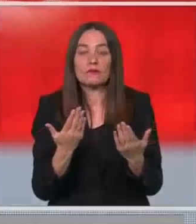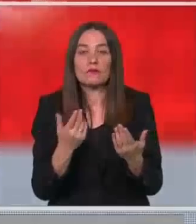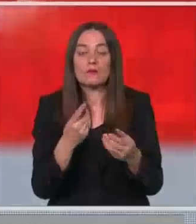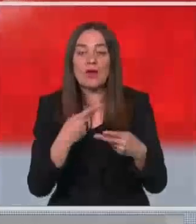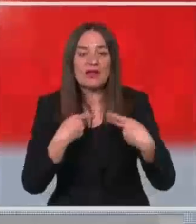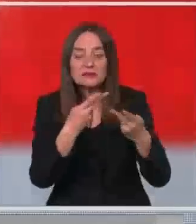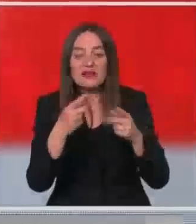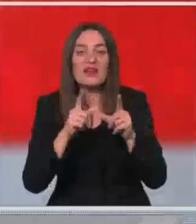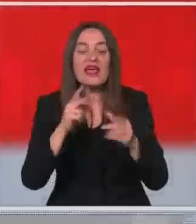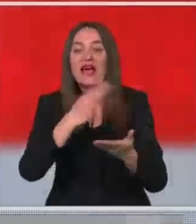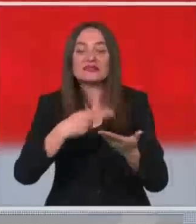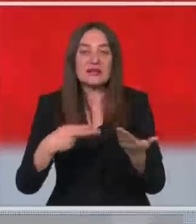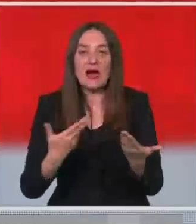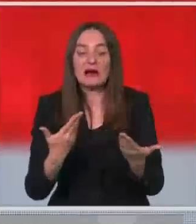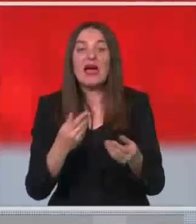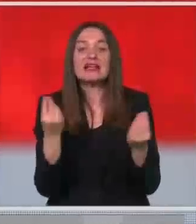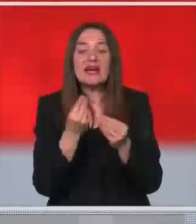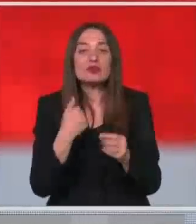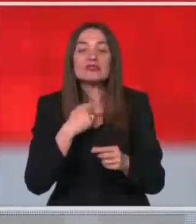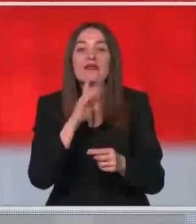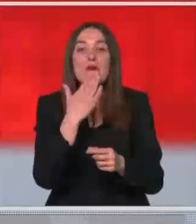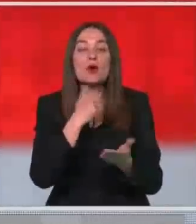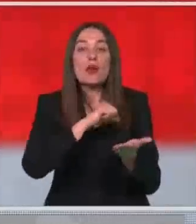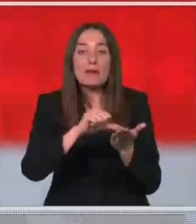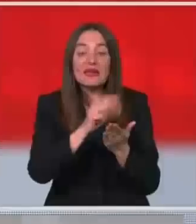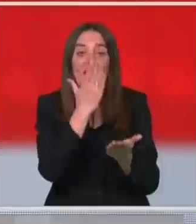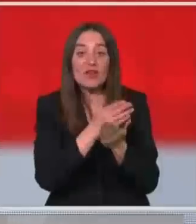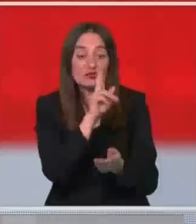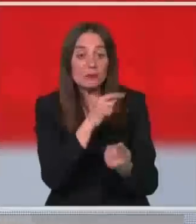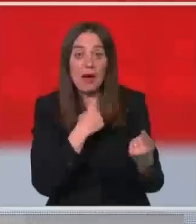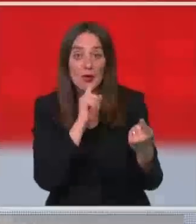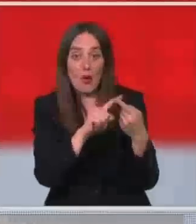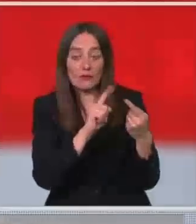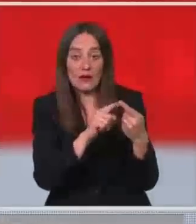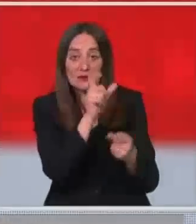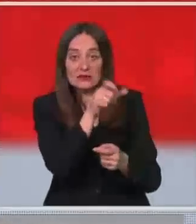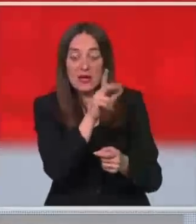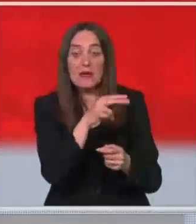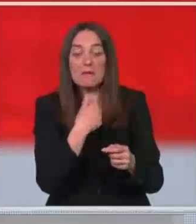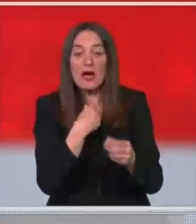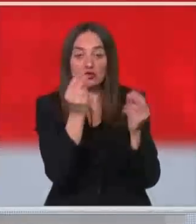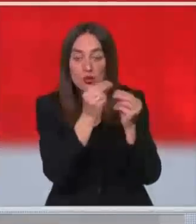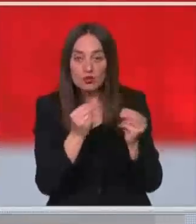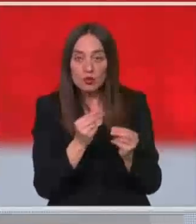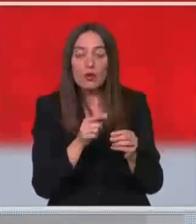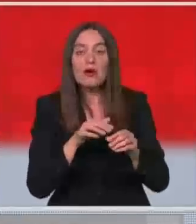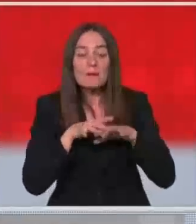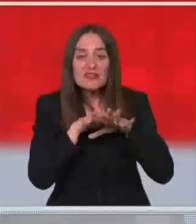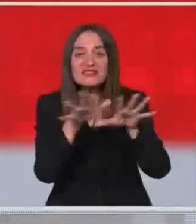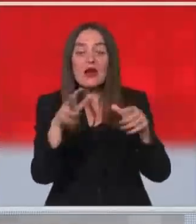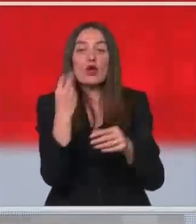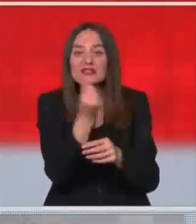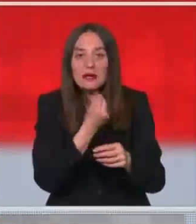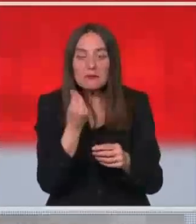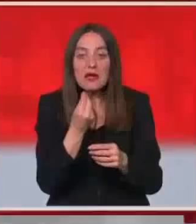ispostava ili kancelarija ili kako već. Zato su vam neophodne banke, pošto već imaju kontakt sa klijentima, imaju uspostavljenu strukturu, po cijeloj su Srbiji.